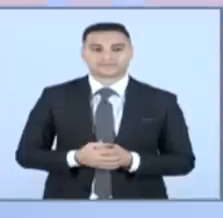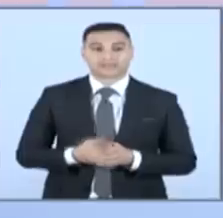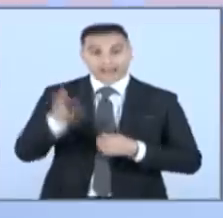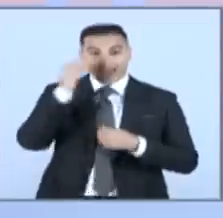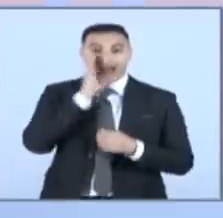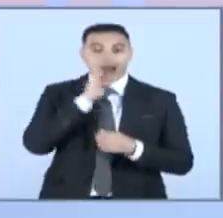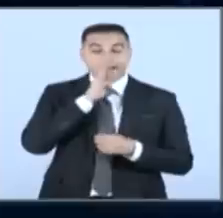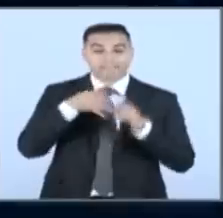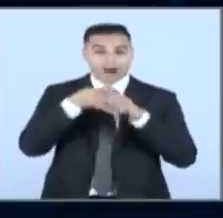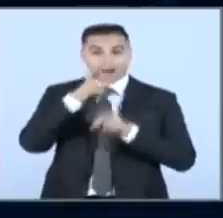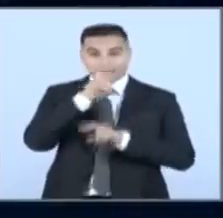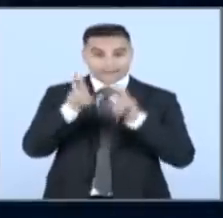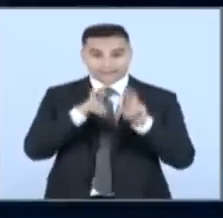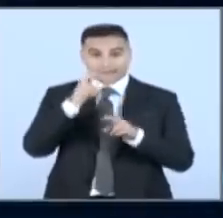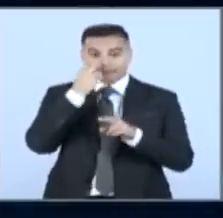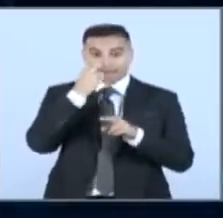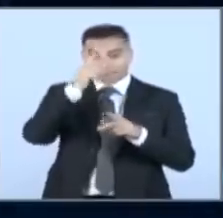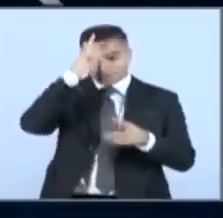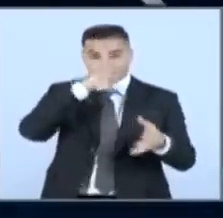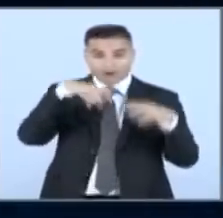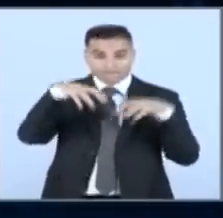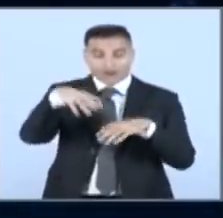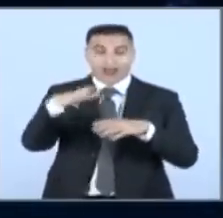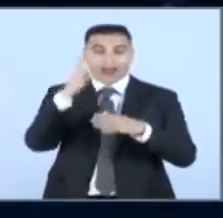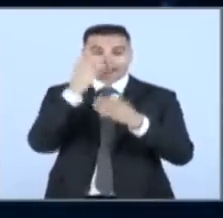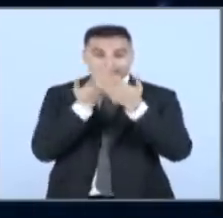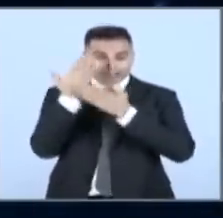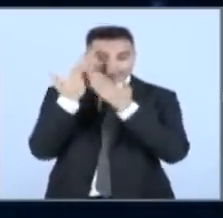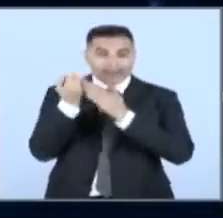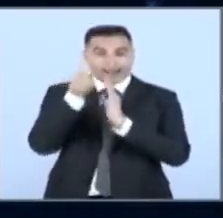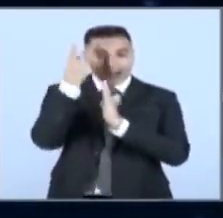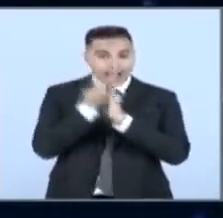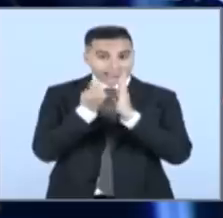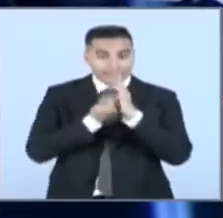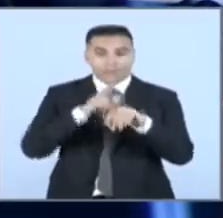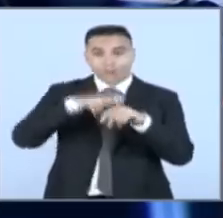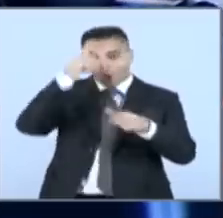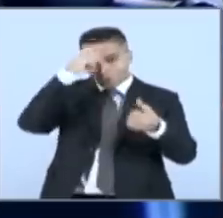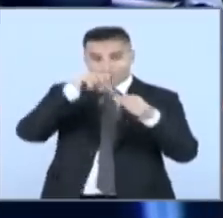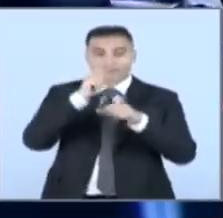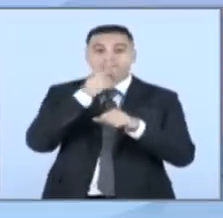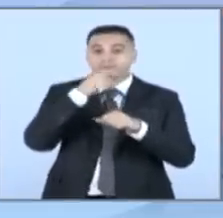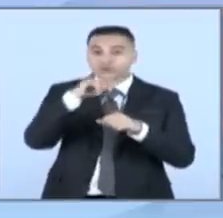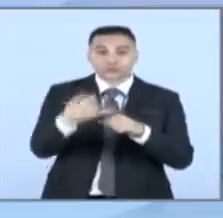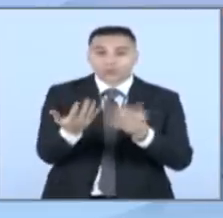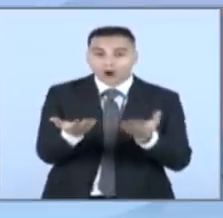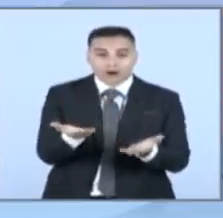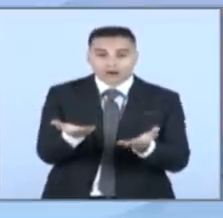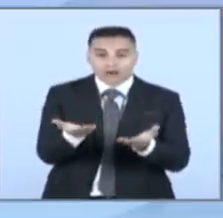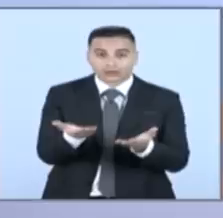فقرة العلم 4 أجزاء: جغرافيا، تاريخ، أدب، وعلوم. إمتى الجوكر يا مهجة؟